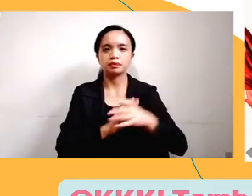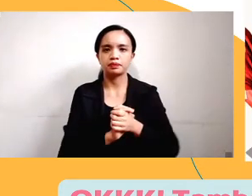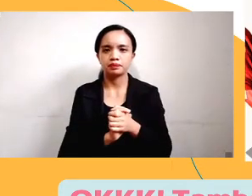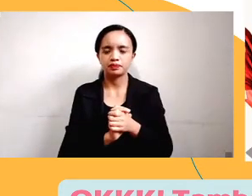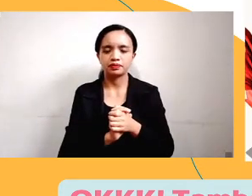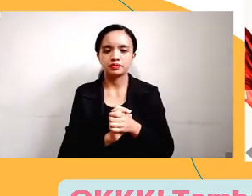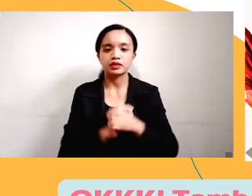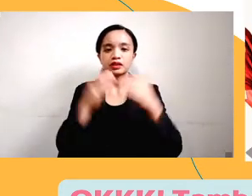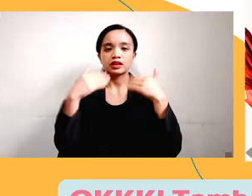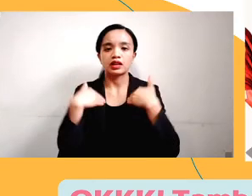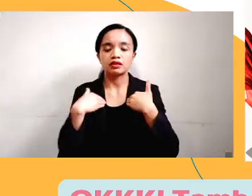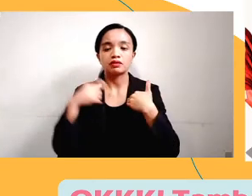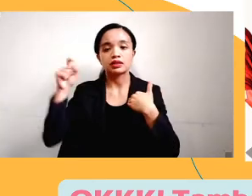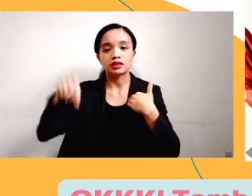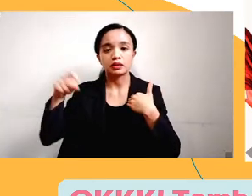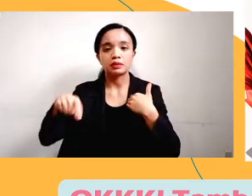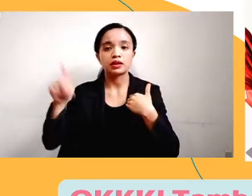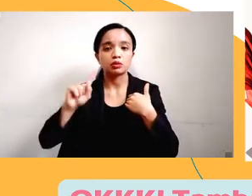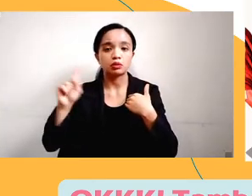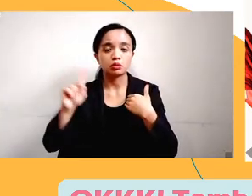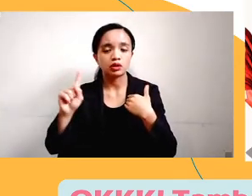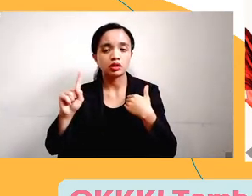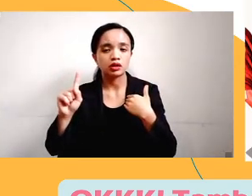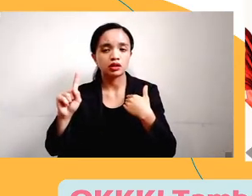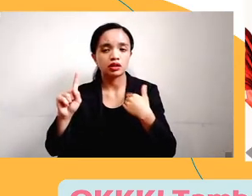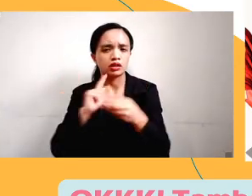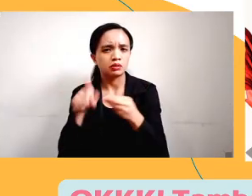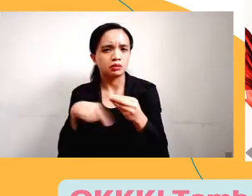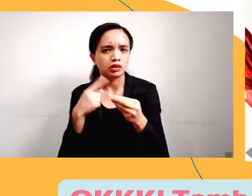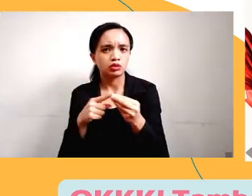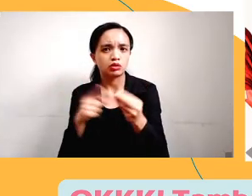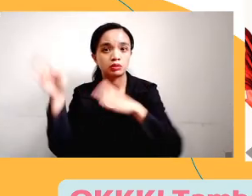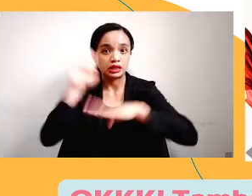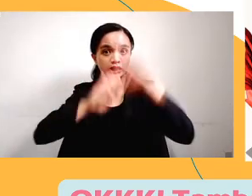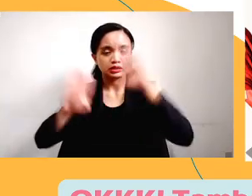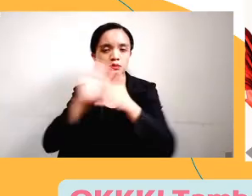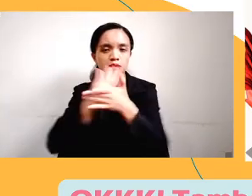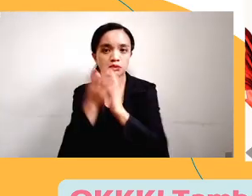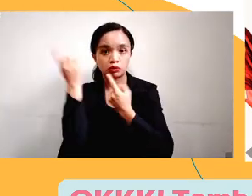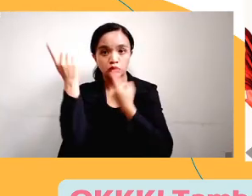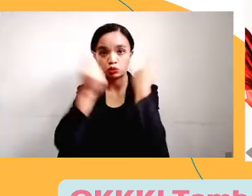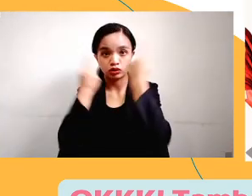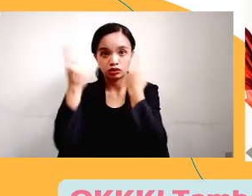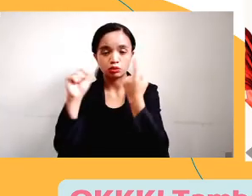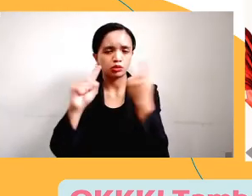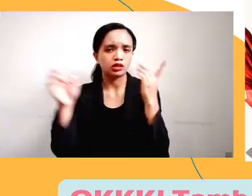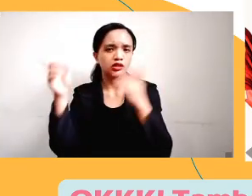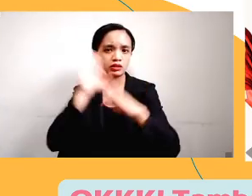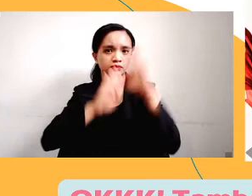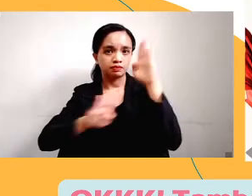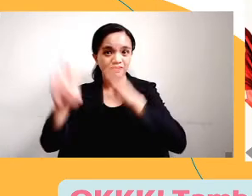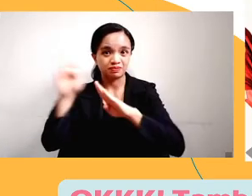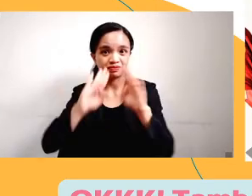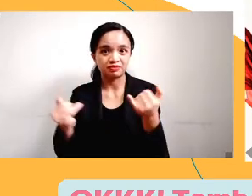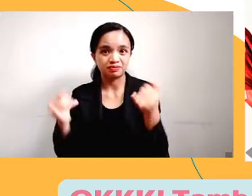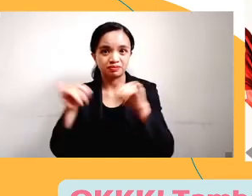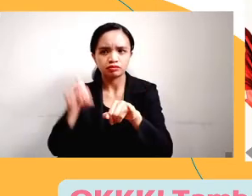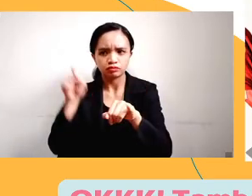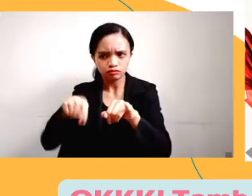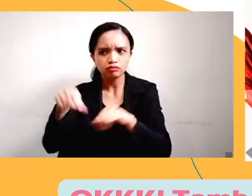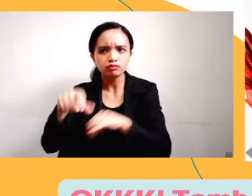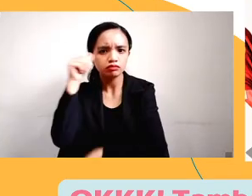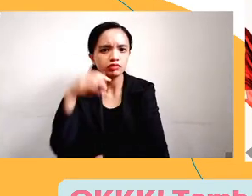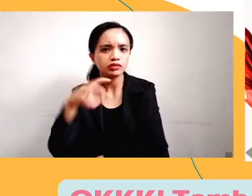Magkaroon dapat ng kamalayan ukol sa mga isyu ng lipunan. Okay? Kung dapat maalam tayo sa ating